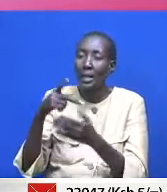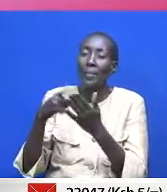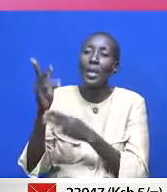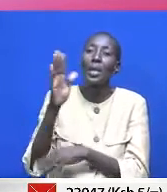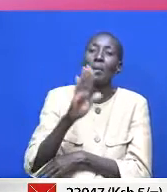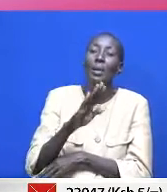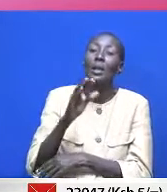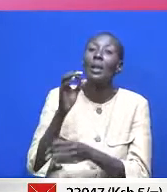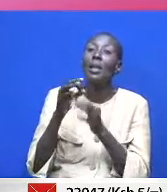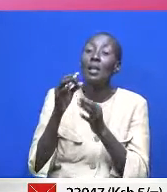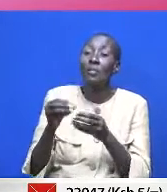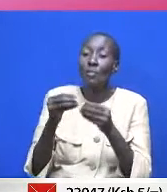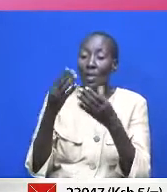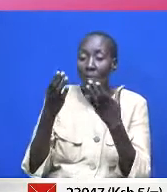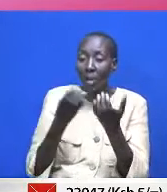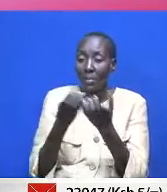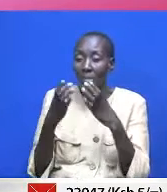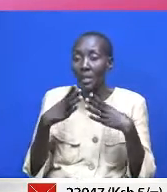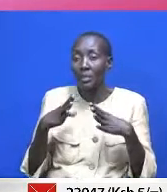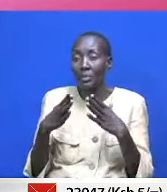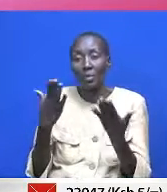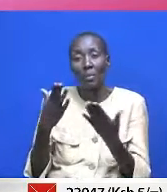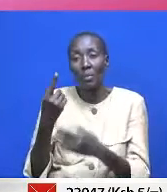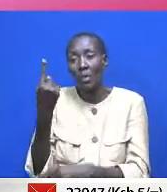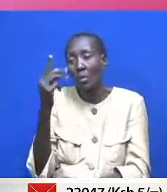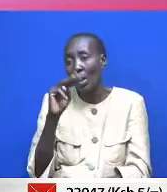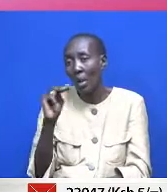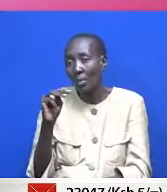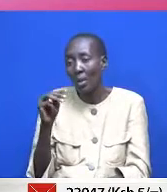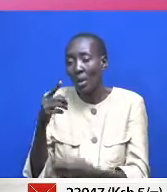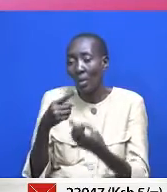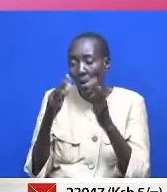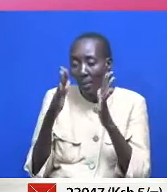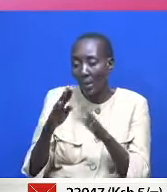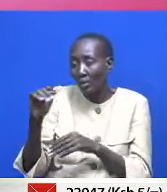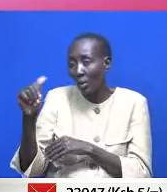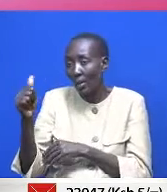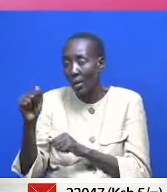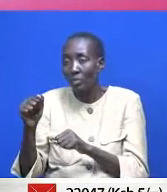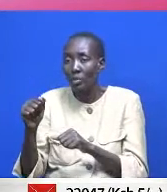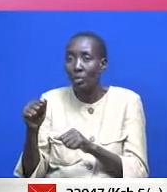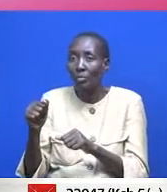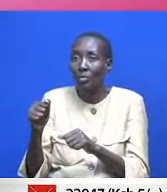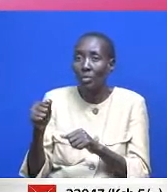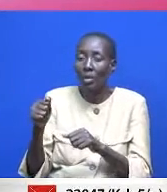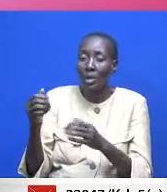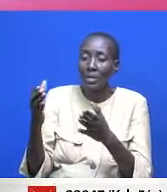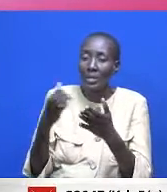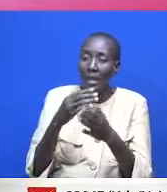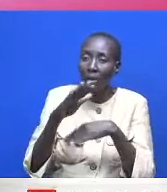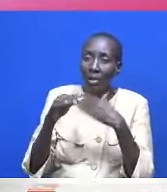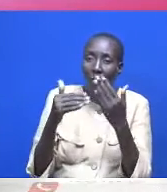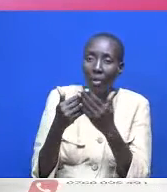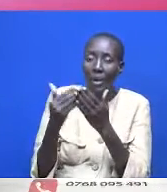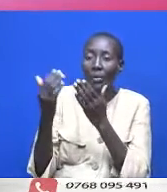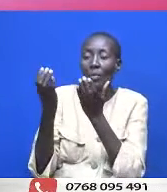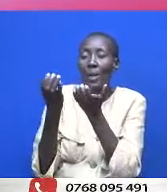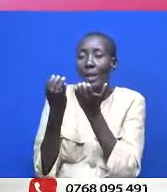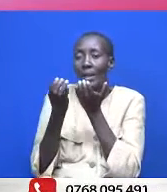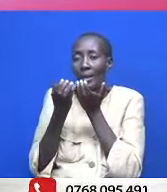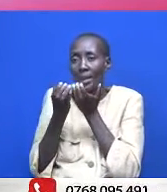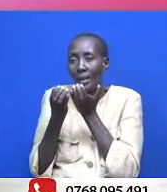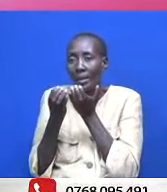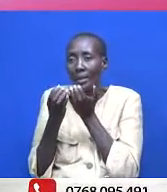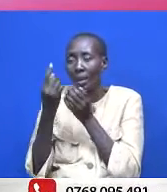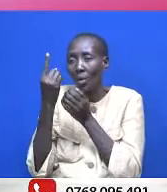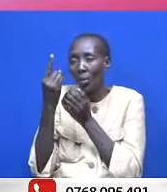Ukiipatia mfanyabiashara mdogo, pengine wako milioni moja, na hapa kuna mtu mmoja ambaye atachukua hizo hela katika hiyo bei ambayo unahitaji, na ni account